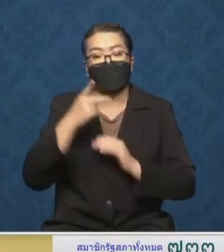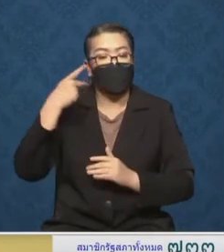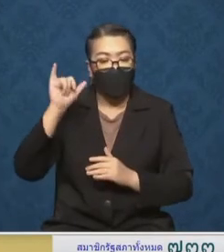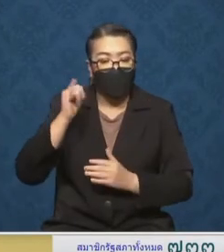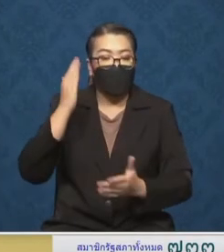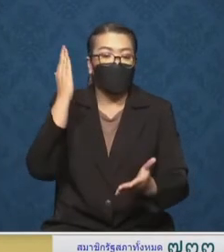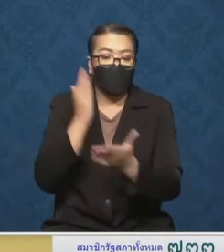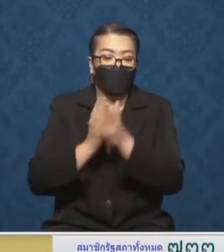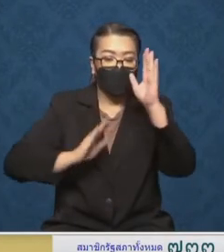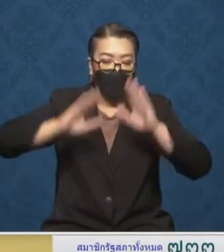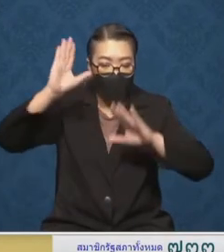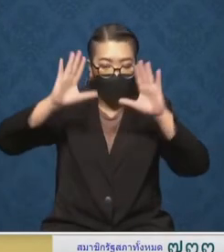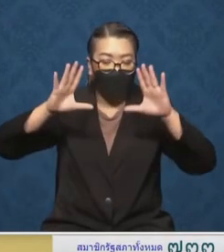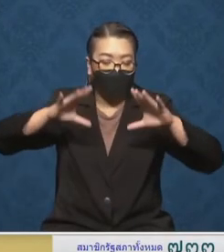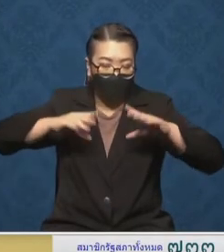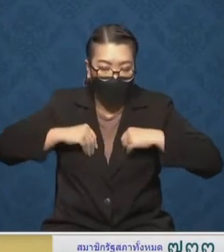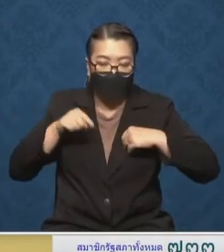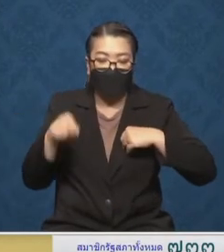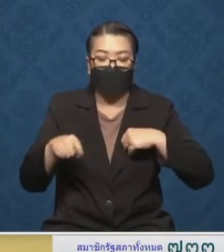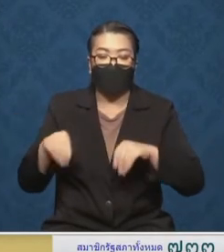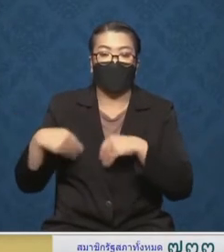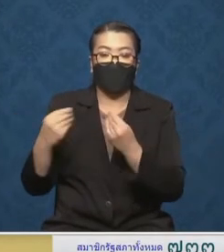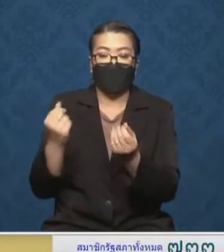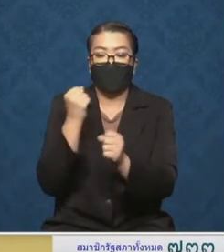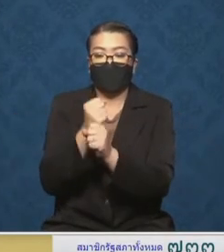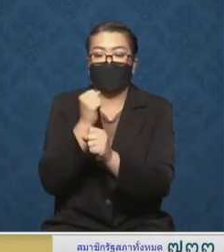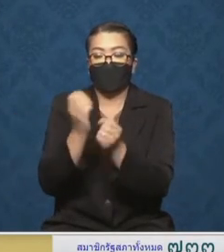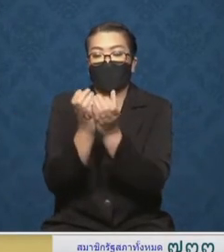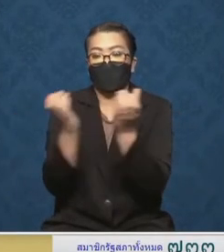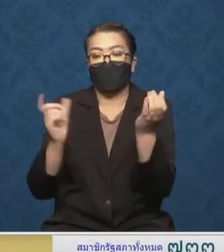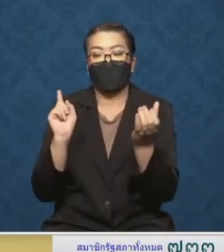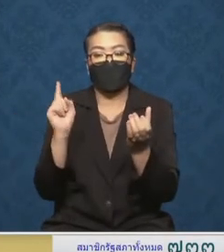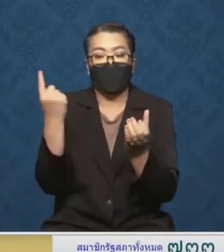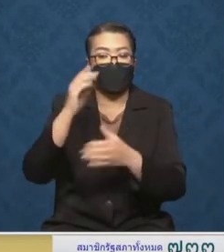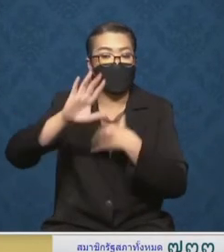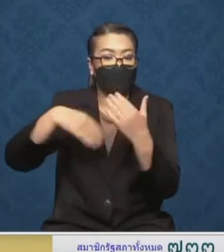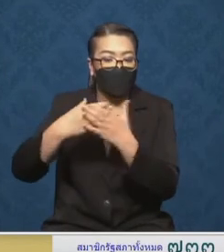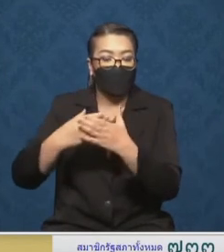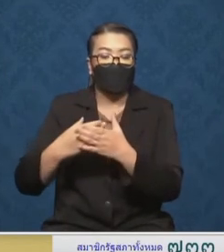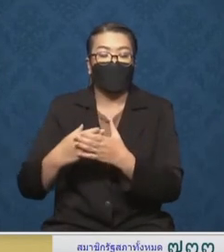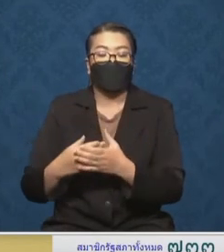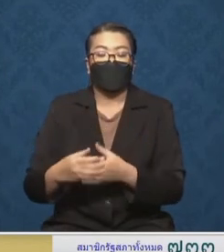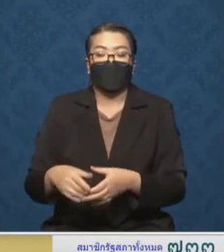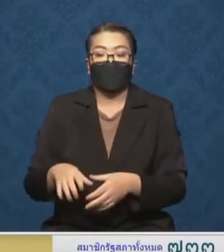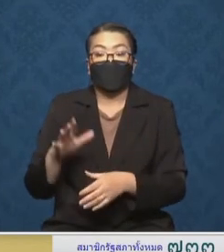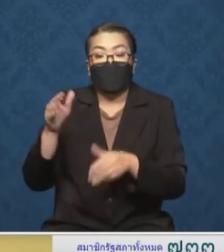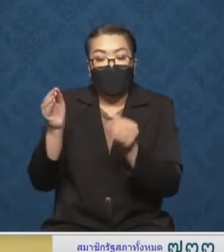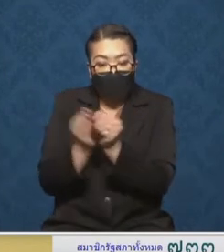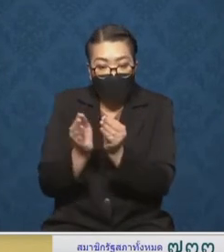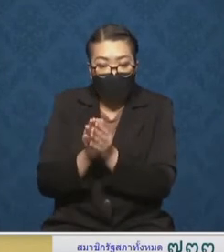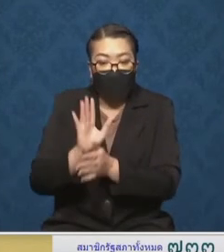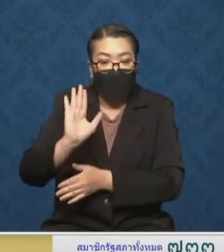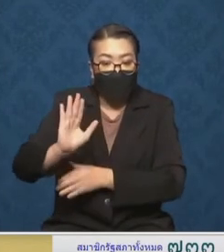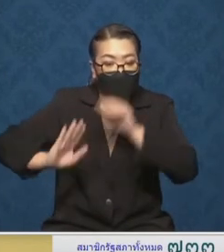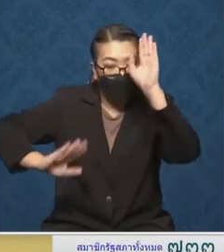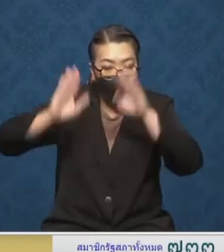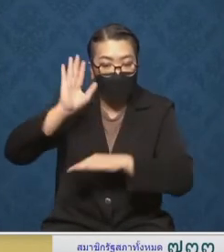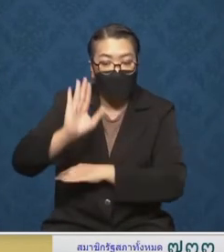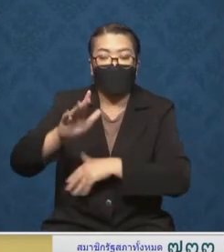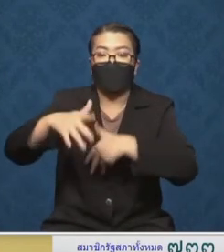สวิตช์สวเพื่อเปิดประตูบ้านแรกอยู่ในการจัดตั้งรัฐบาลที่มาจากเสียงของประชาชนจริงๆได้